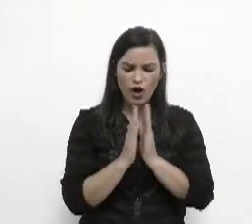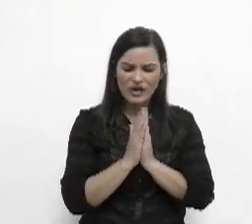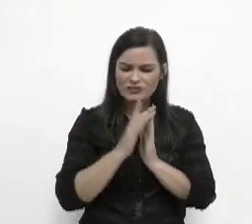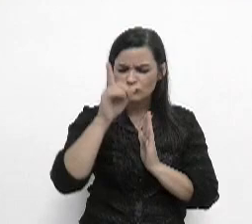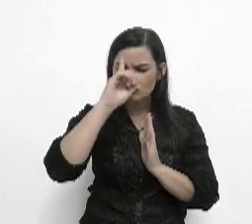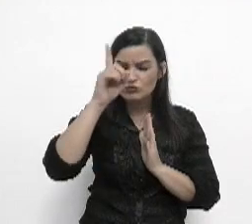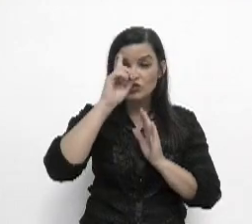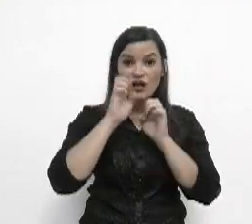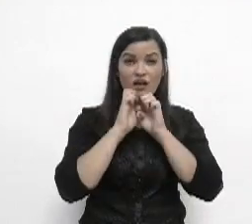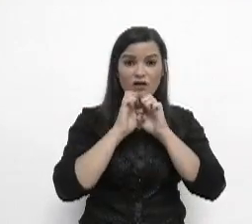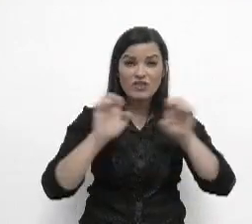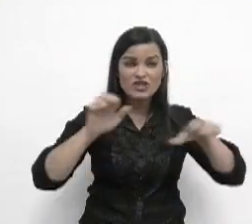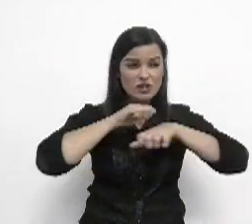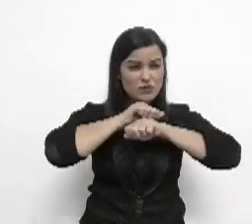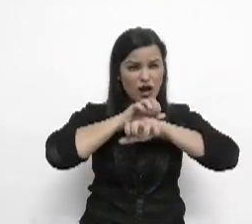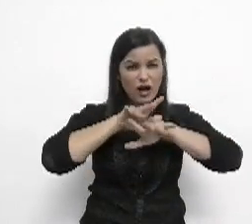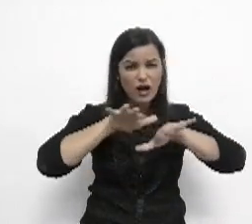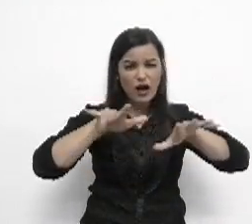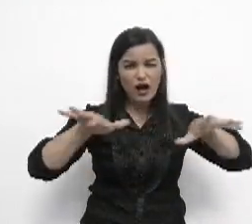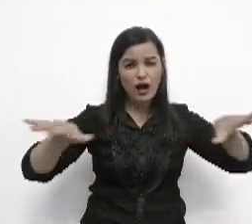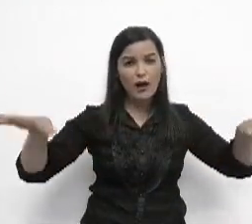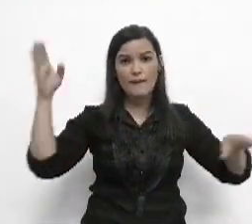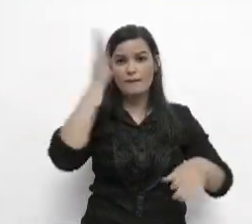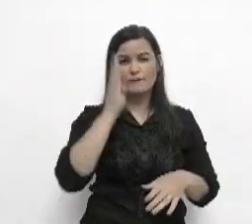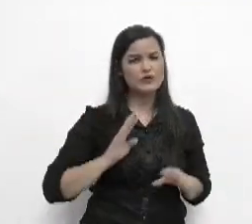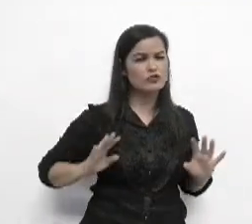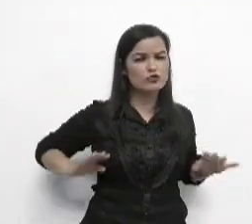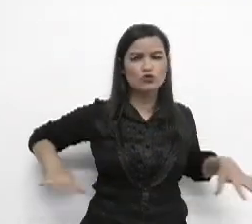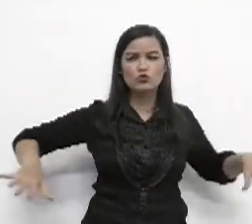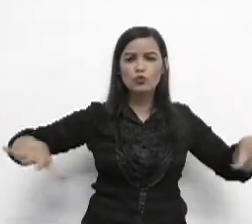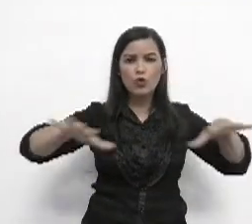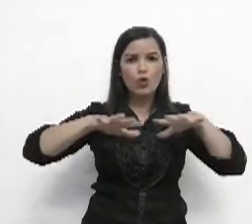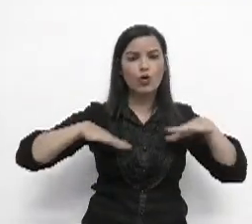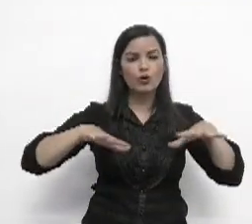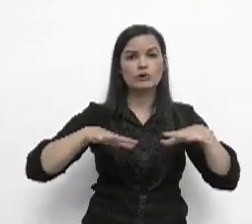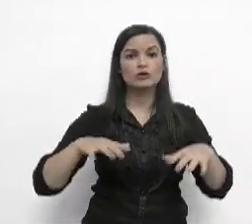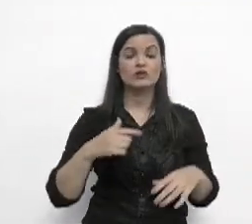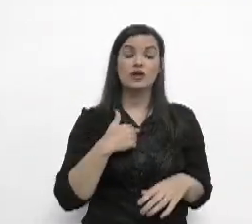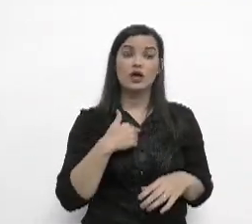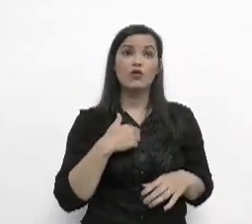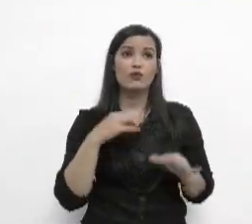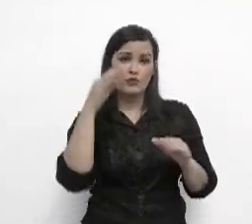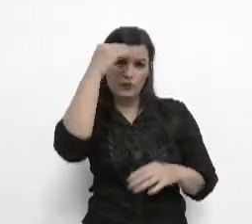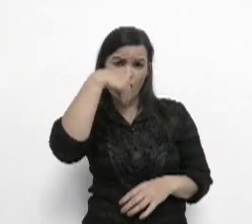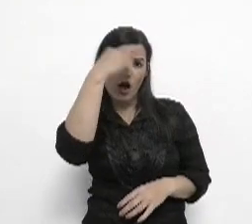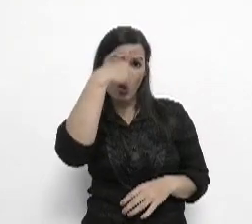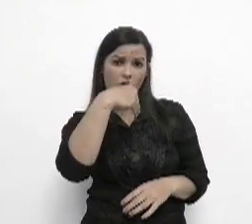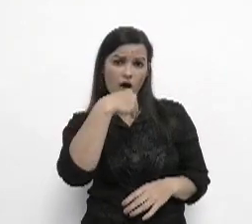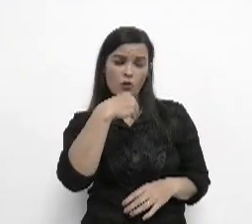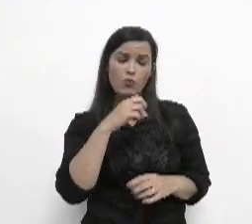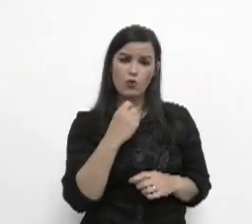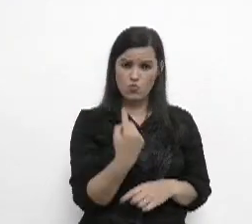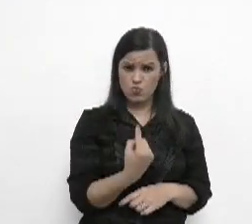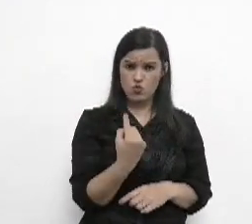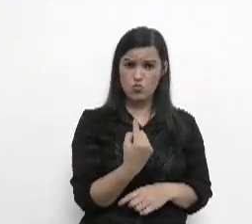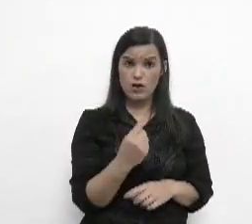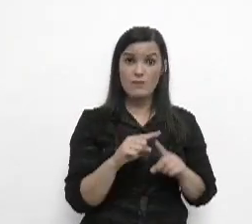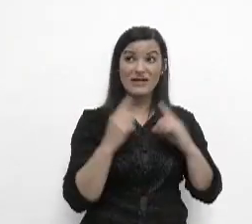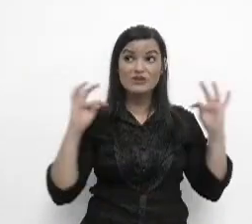possa propagar por toda a nação. 나 개인은 약하지만 우리는 강합니다. Eu posso ser fraco, mas todos juntos somos